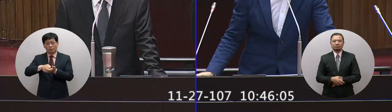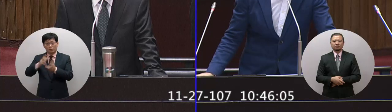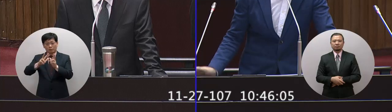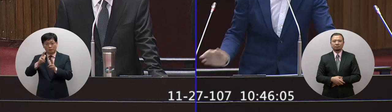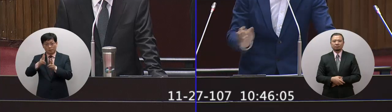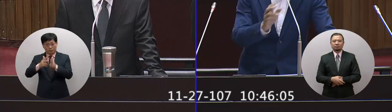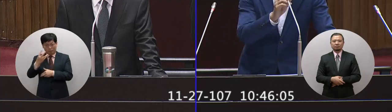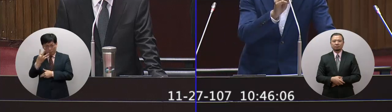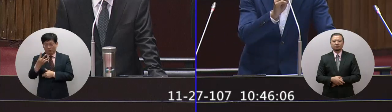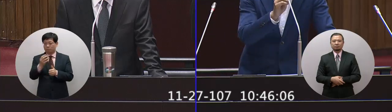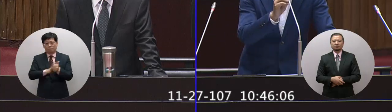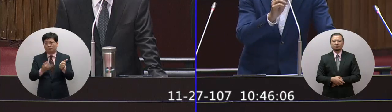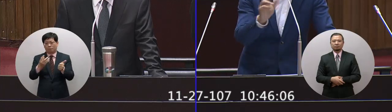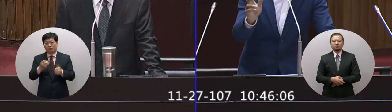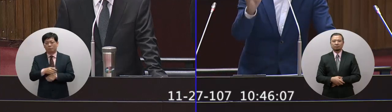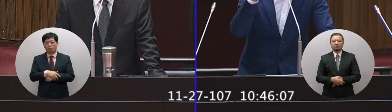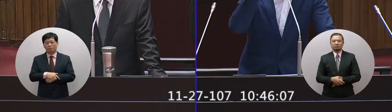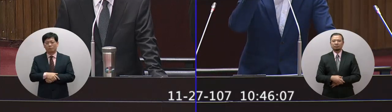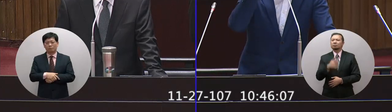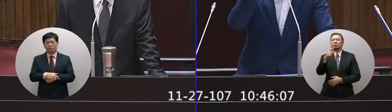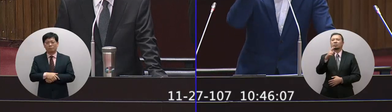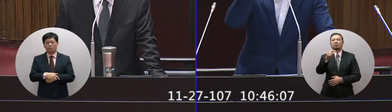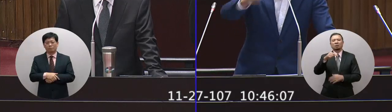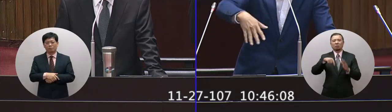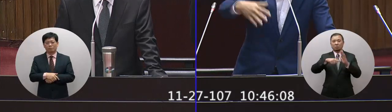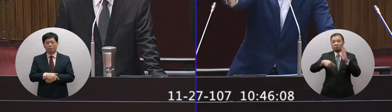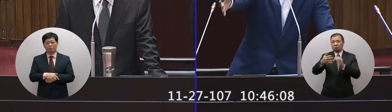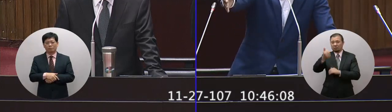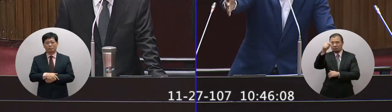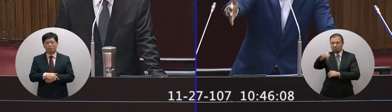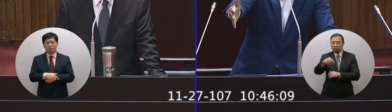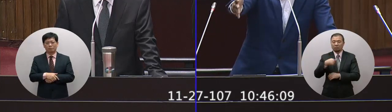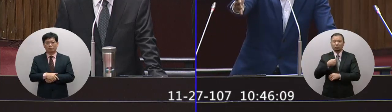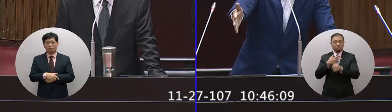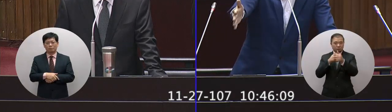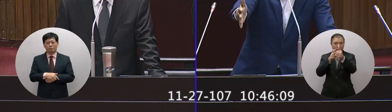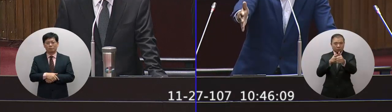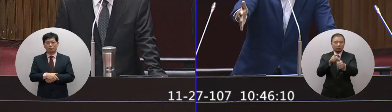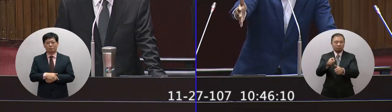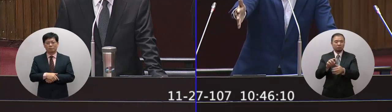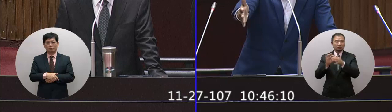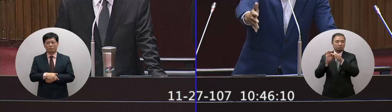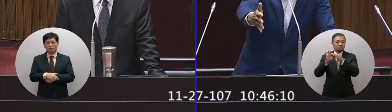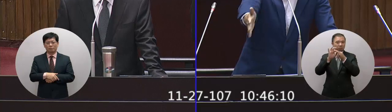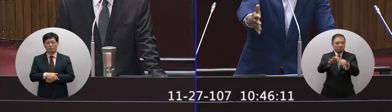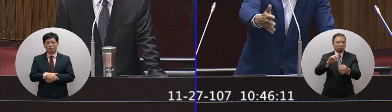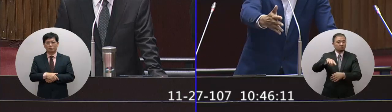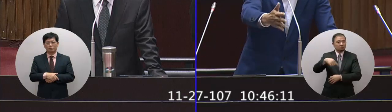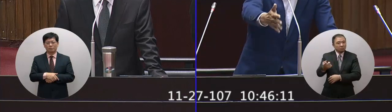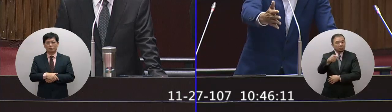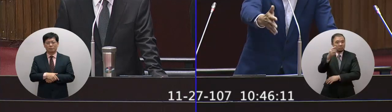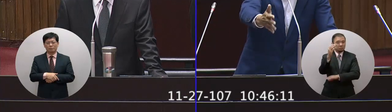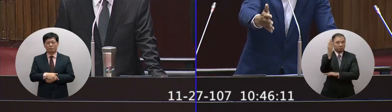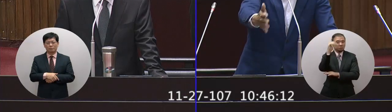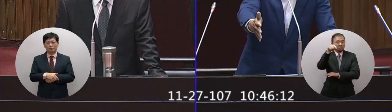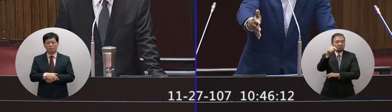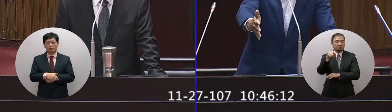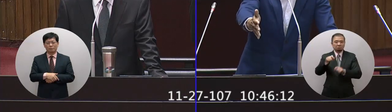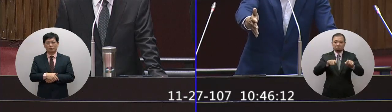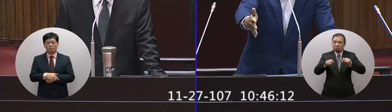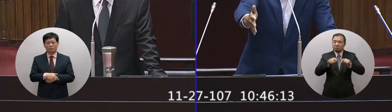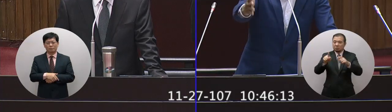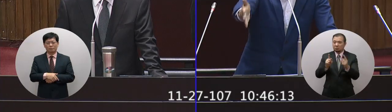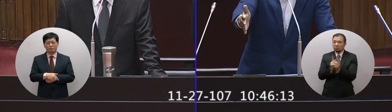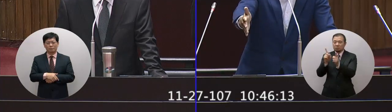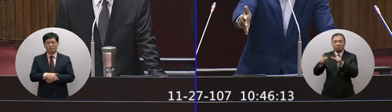的，所以这部分 不是院长，就是接下来，你的政府相关的政策怎么因应这个公